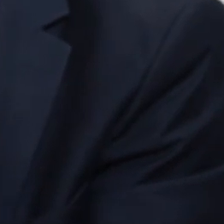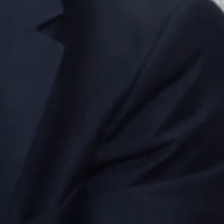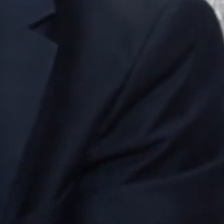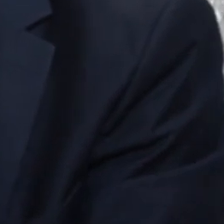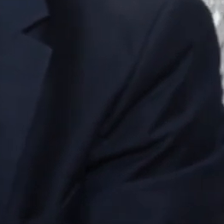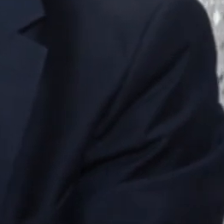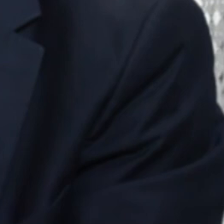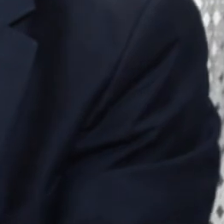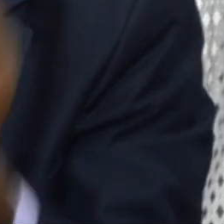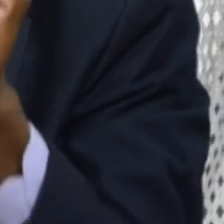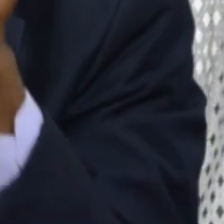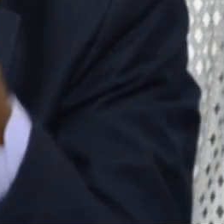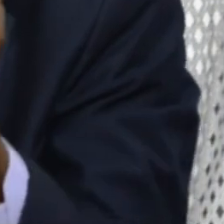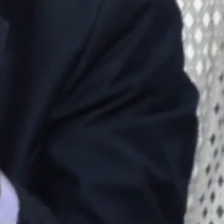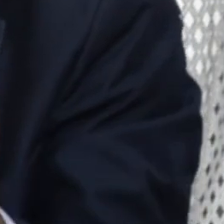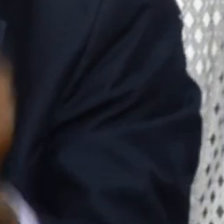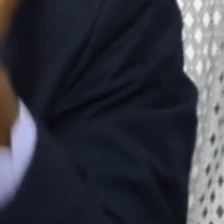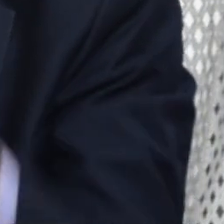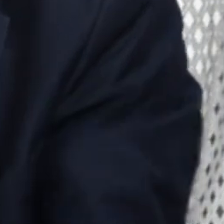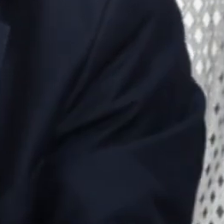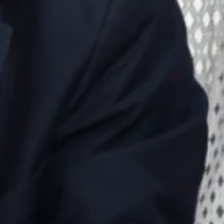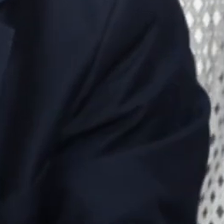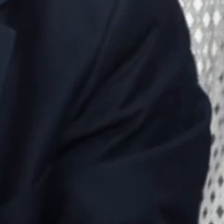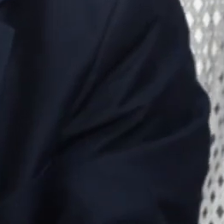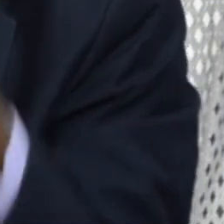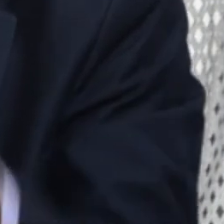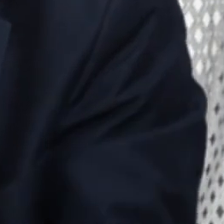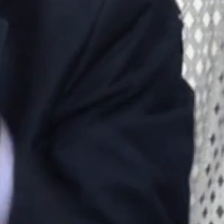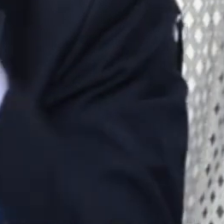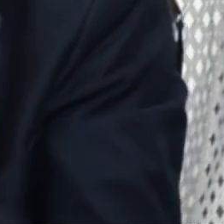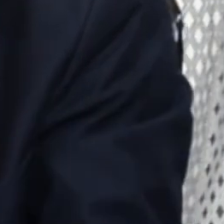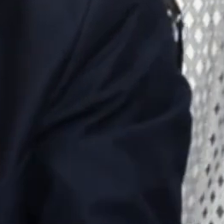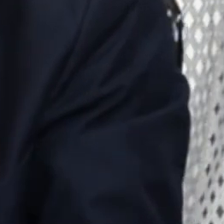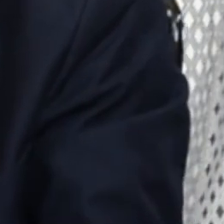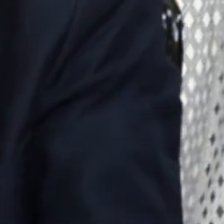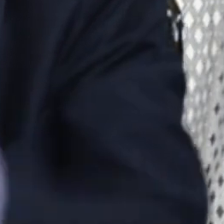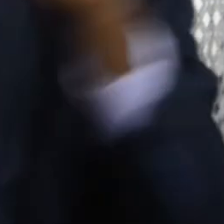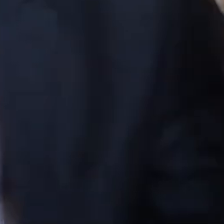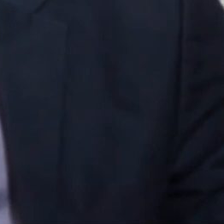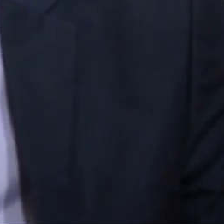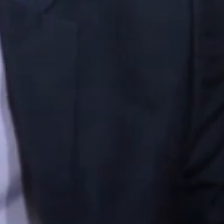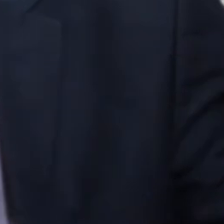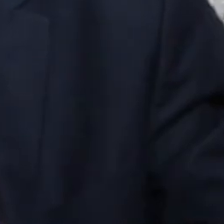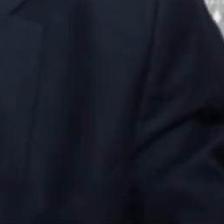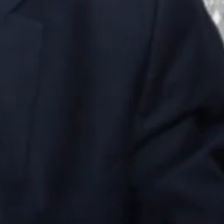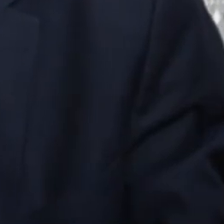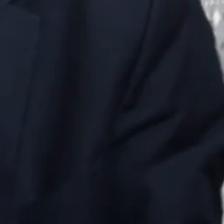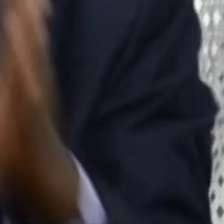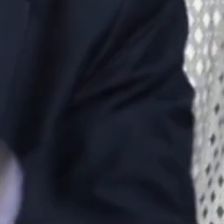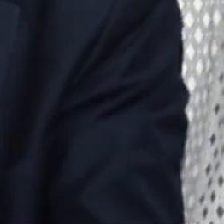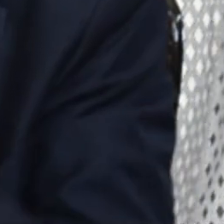vachatipa maphone number. Haunogona kuchaya kana kuisa message kuti ugone kubatsirika. Tibve kuzvimiro